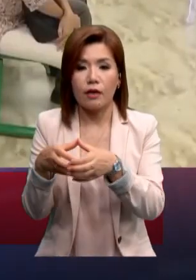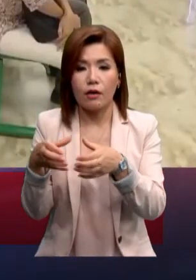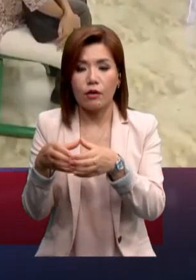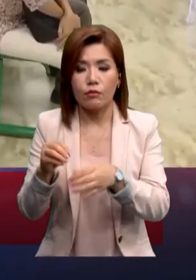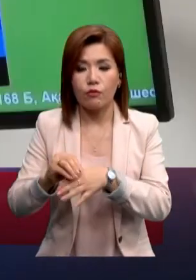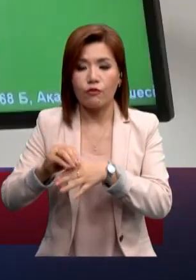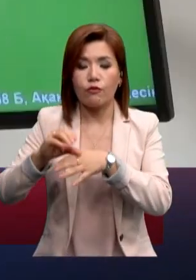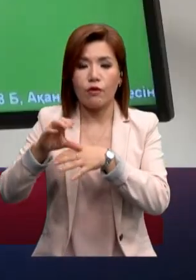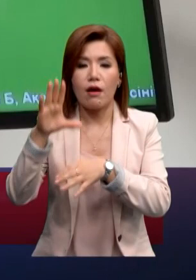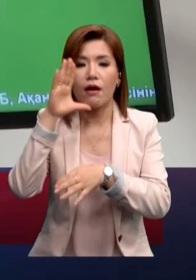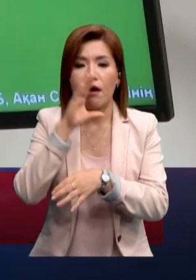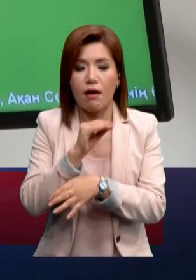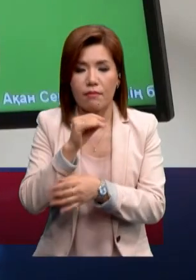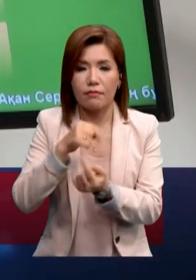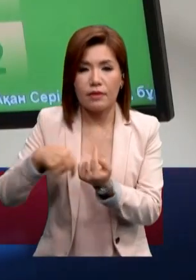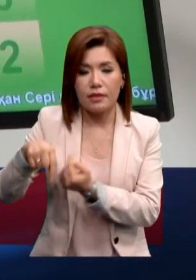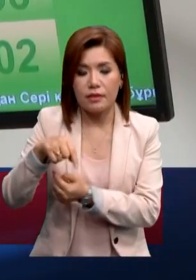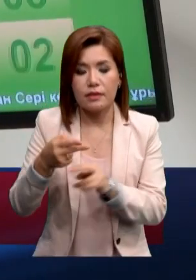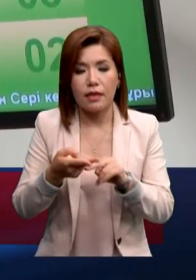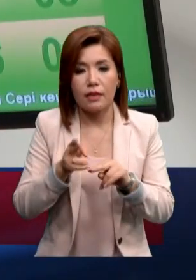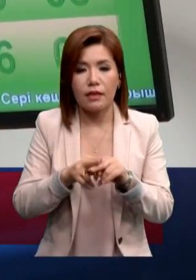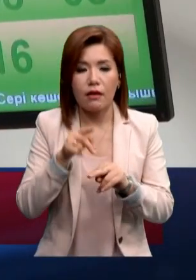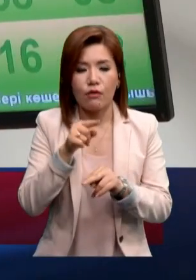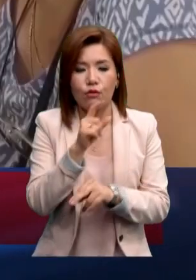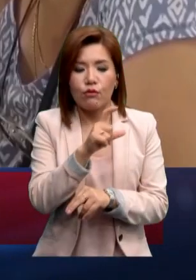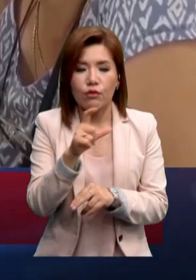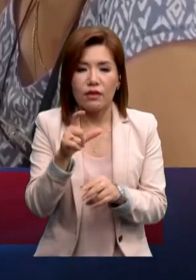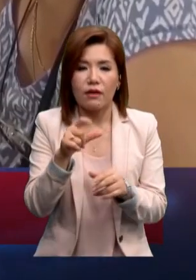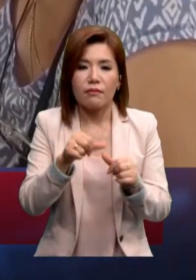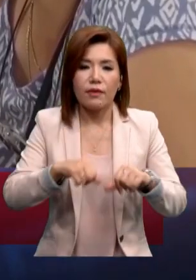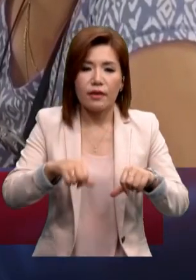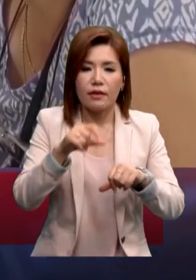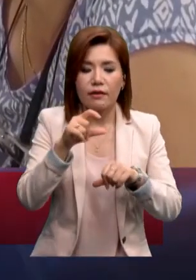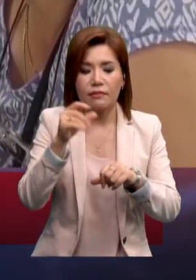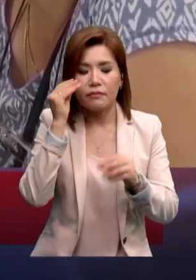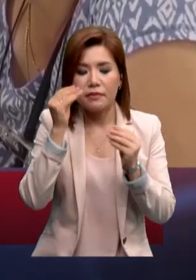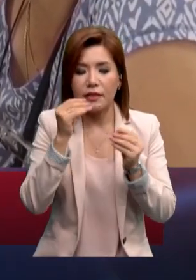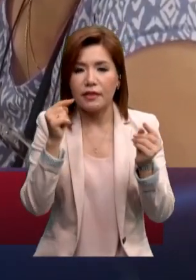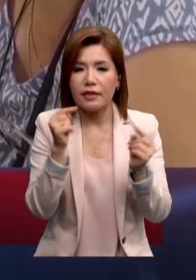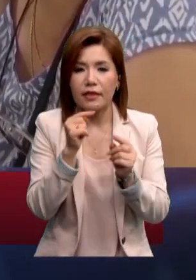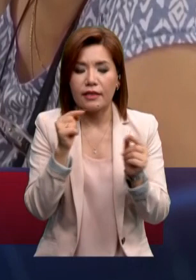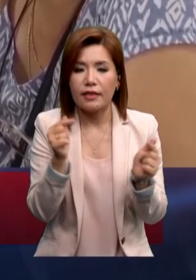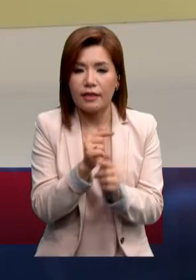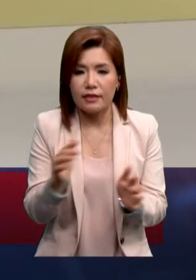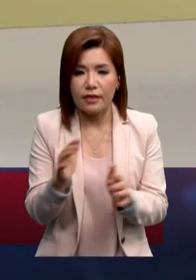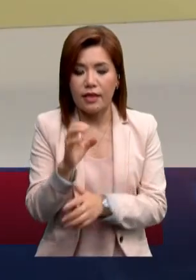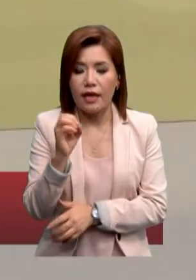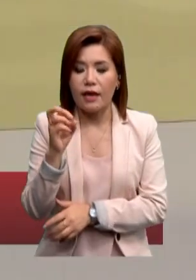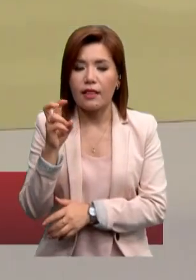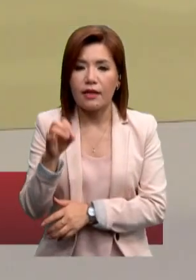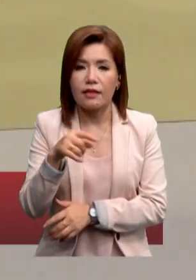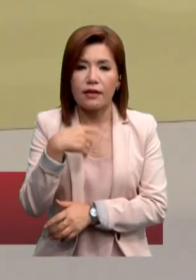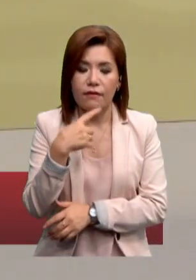приумножать капитал людей Однако к этой инициативе скептически отнеслись в профильным ведомстве глава минфина Ереван джумабаев